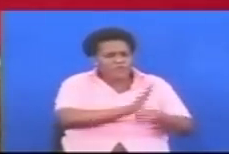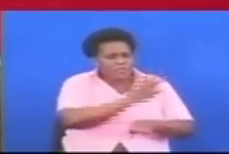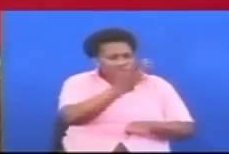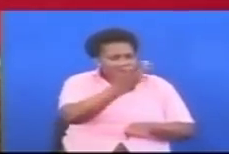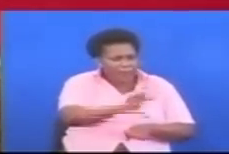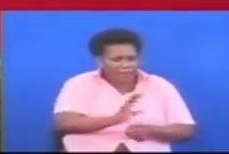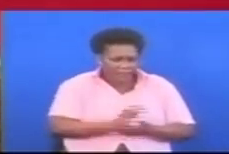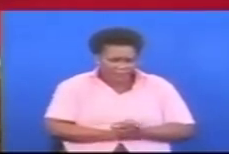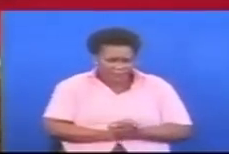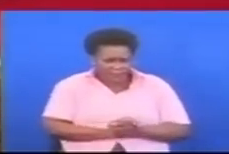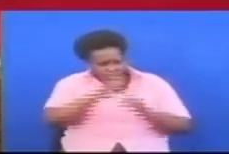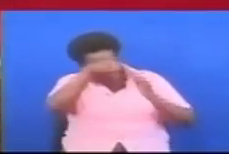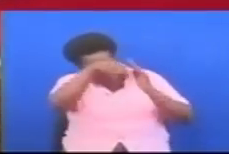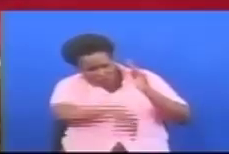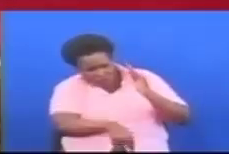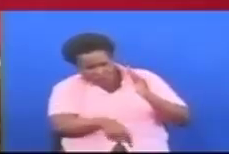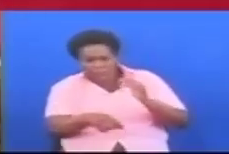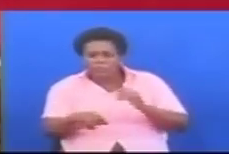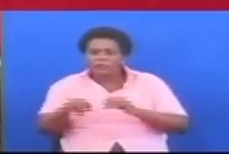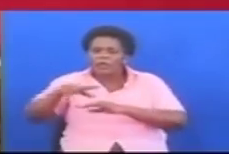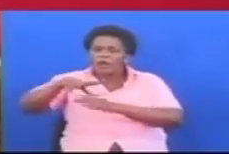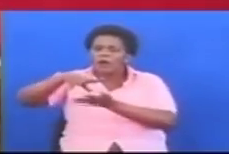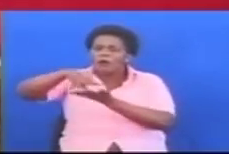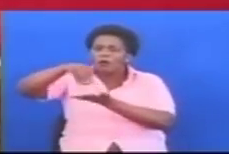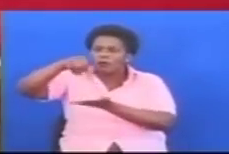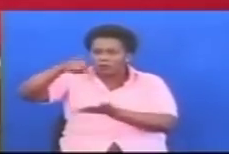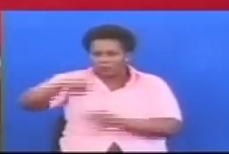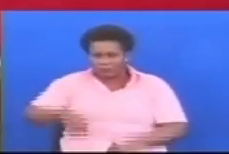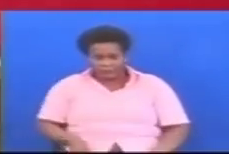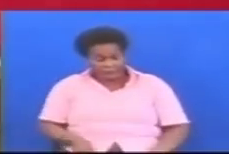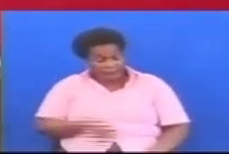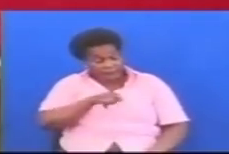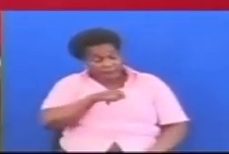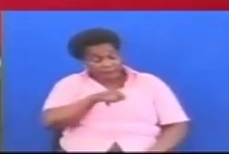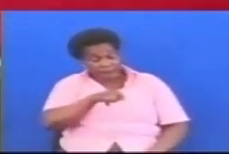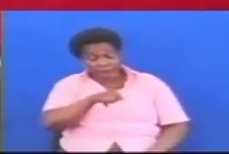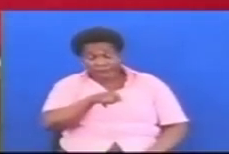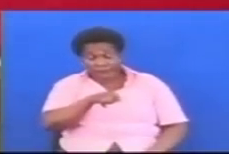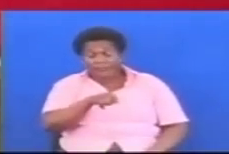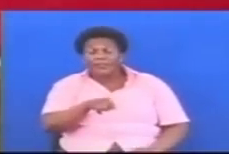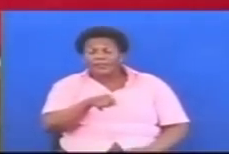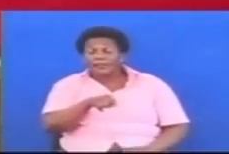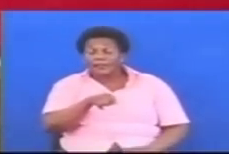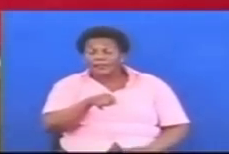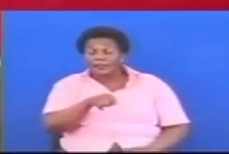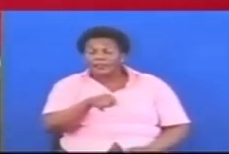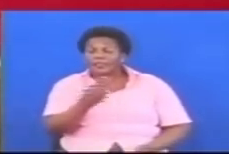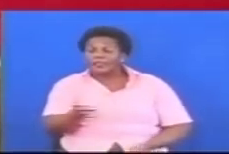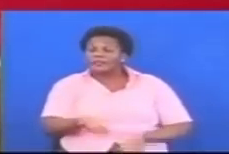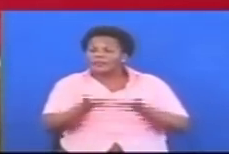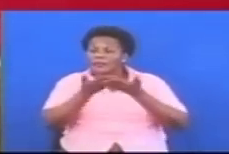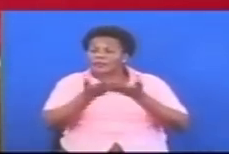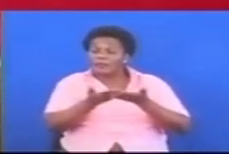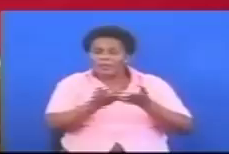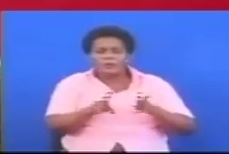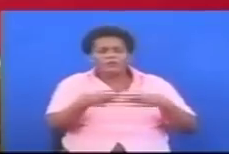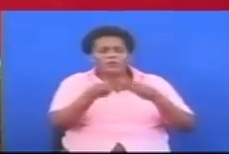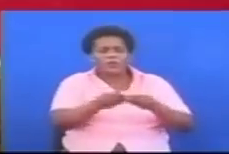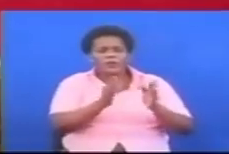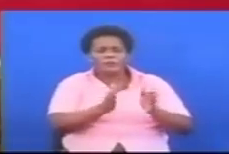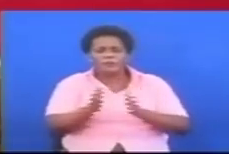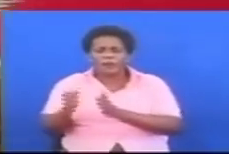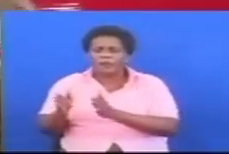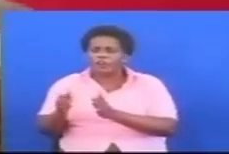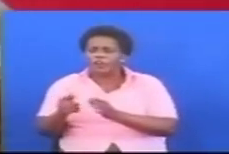ya ardhi kwenye kila upande wa nchi. Utafiti utafanyika utawezesha kupanga mipango endelevu ya